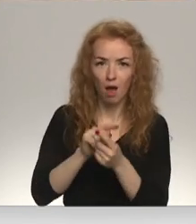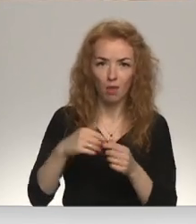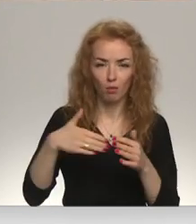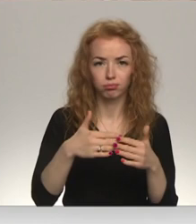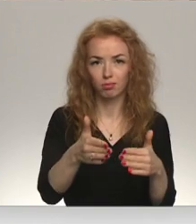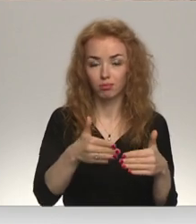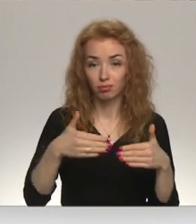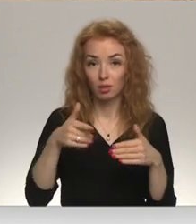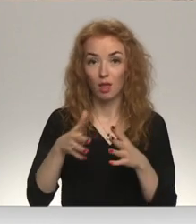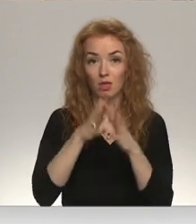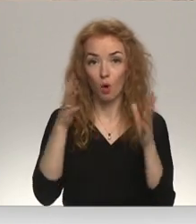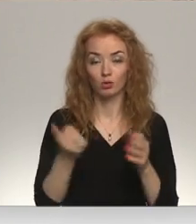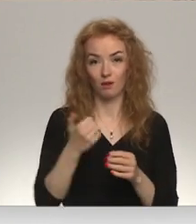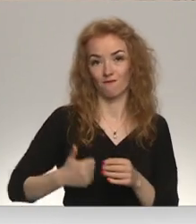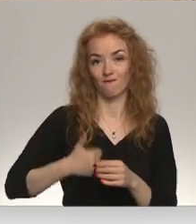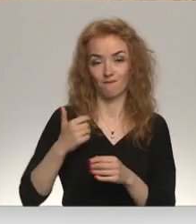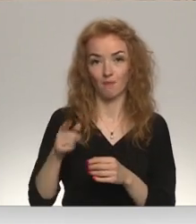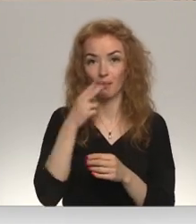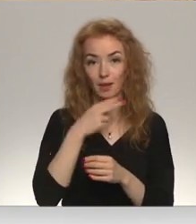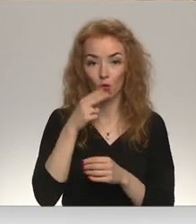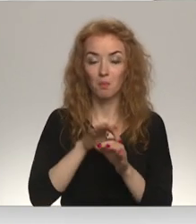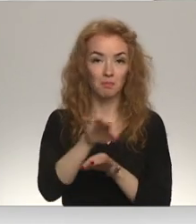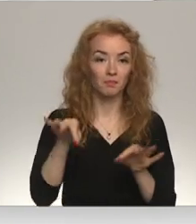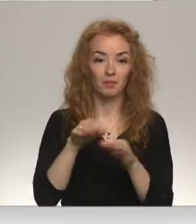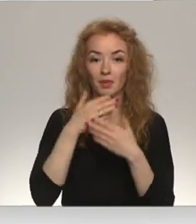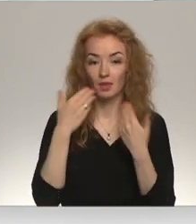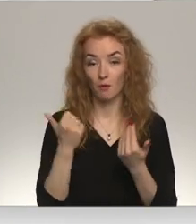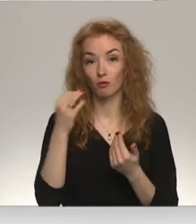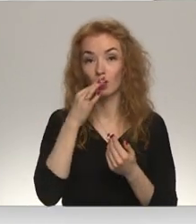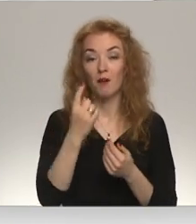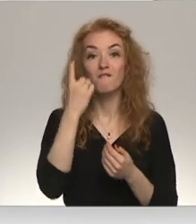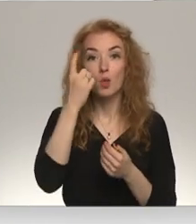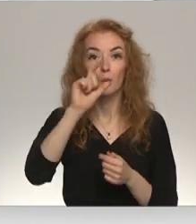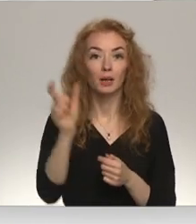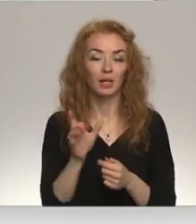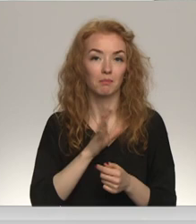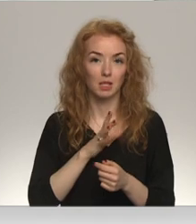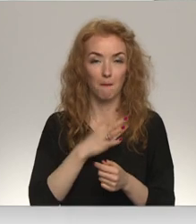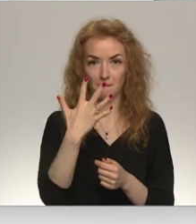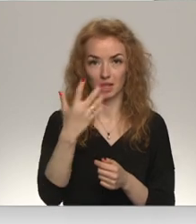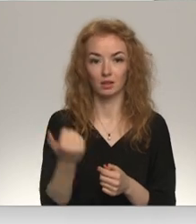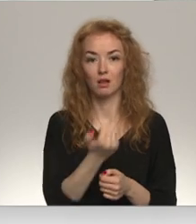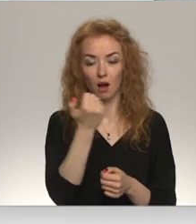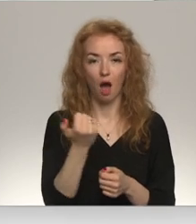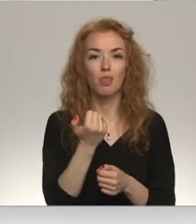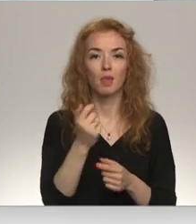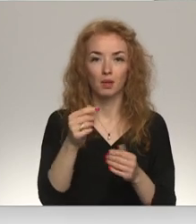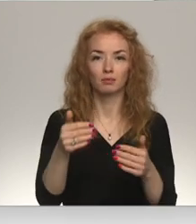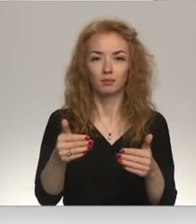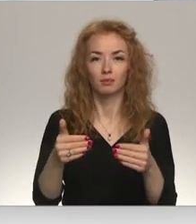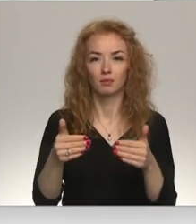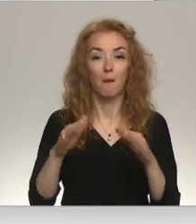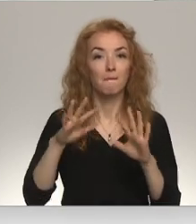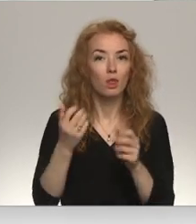vairākus gadus, ja Kolkas raks teritoriju nebija mērījis. Vienu brīdi bija tā, kad 5 gadi viņš nāca, protams, tuvāk, bet